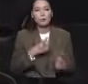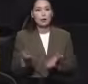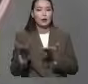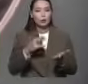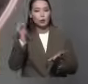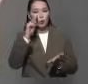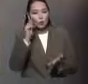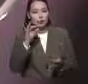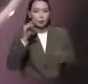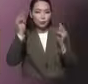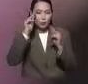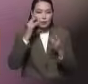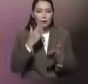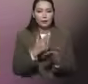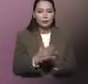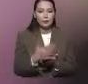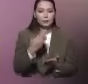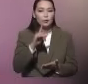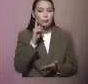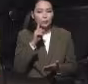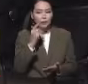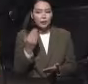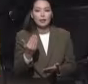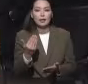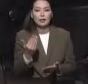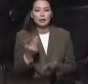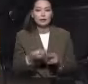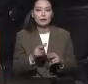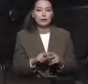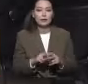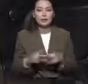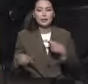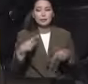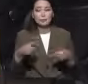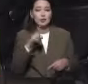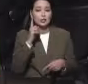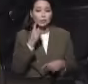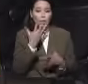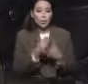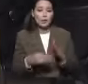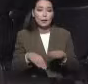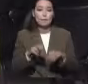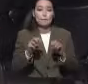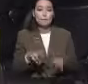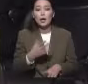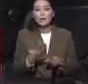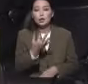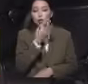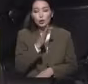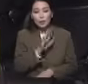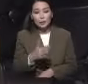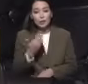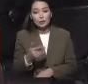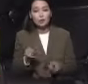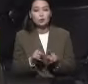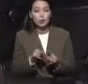және оқиды. Осы курстардың жастарға деген пайдасы, кейбір жастар өздерінің мамандықтары өздеріне ұнамаса, олар осындай